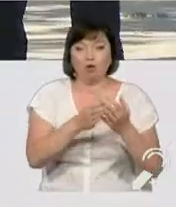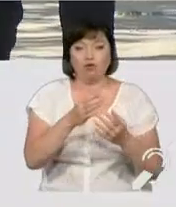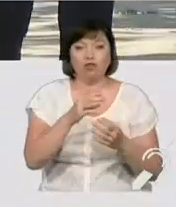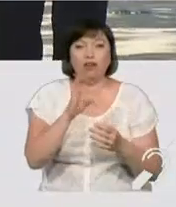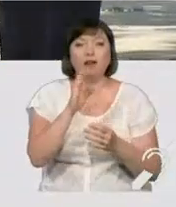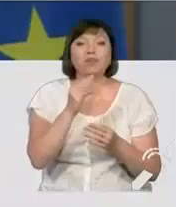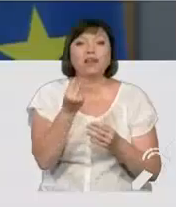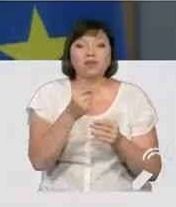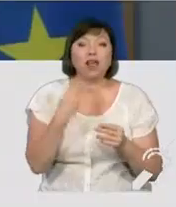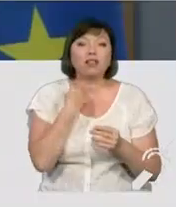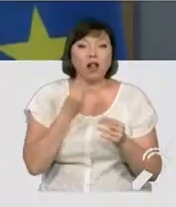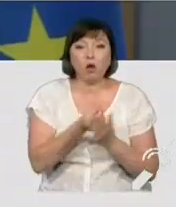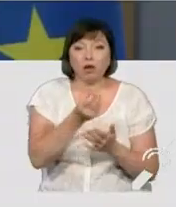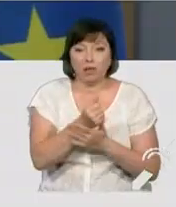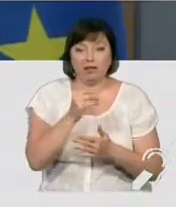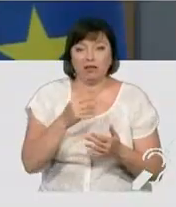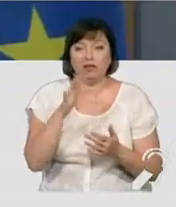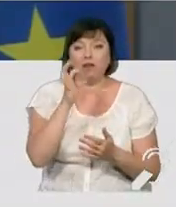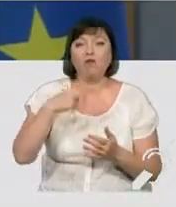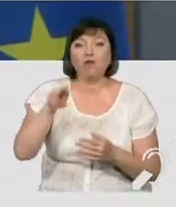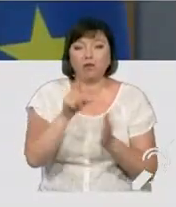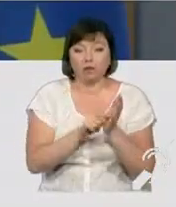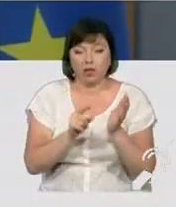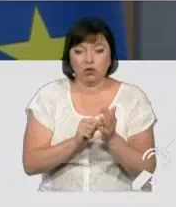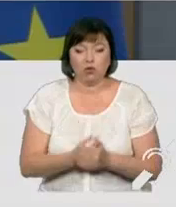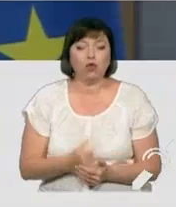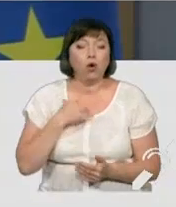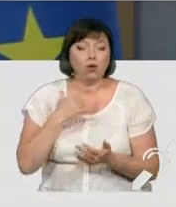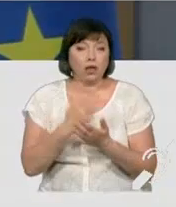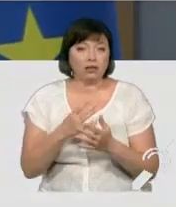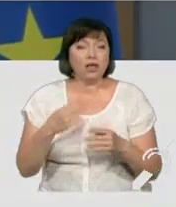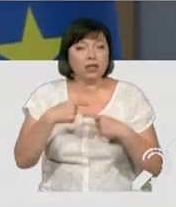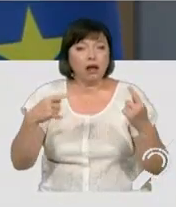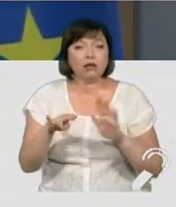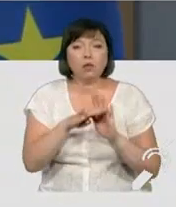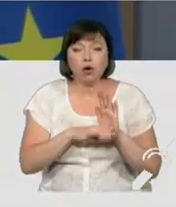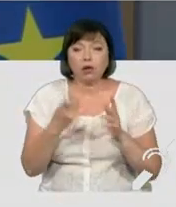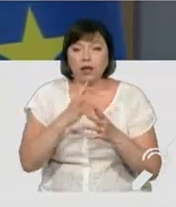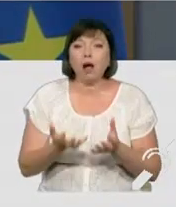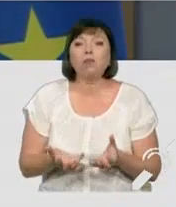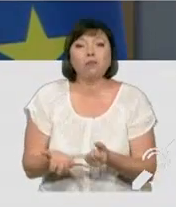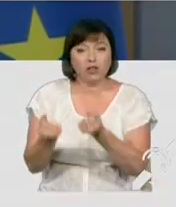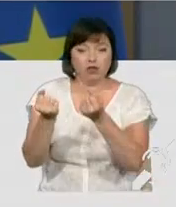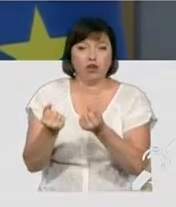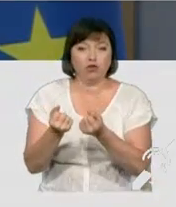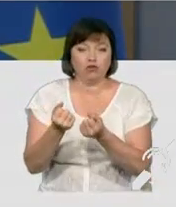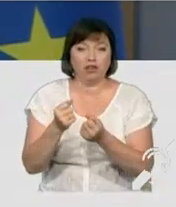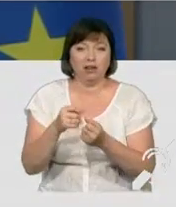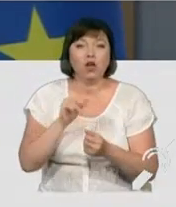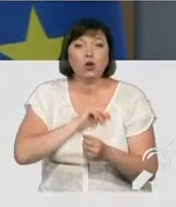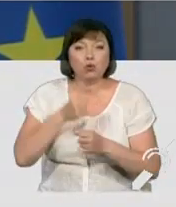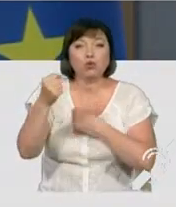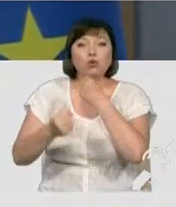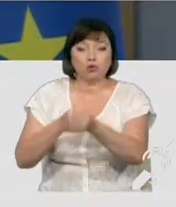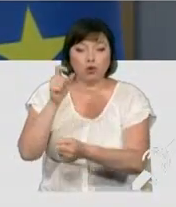de pensionare. Noi, în cadrul Turinla, avem mai multe programe pentru a susține ocuparea, inclusiv a